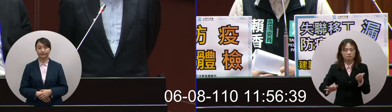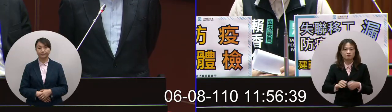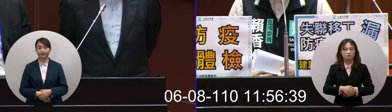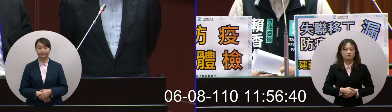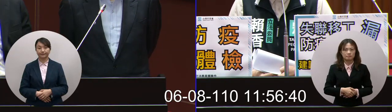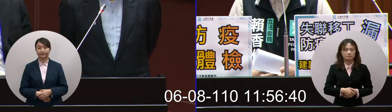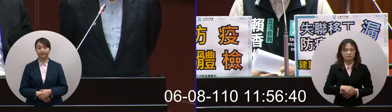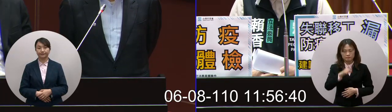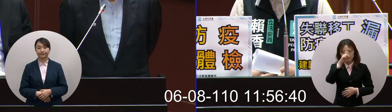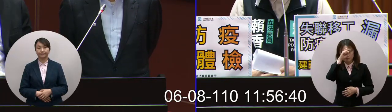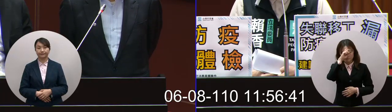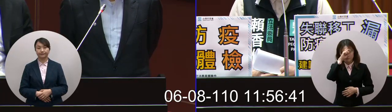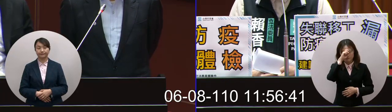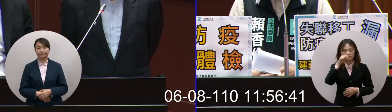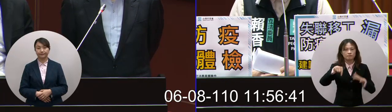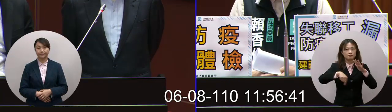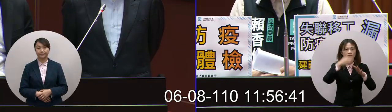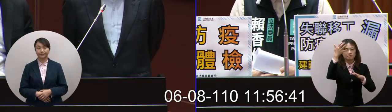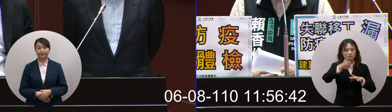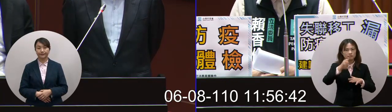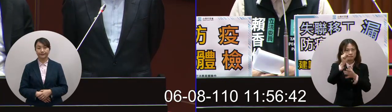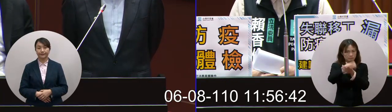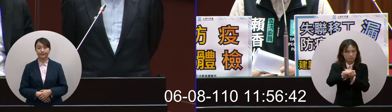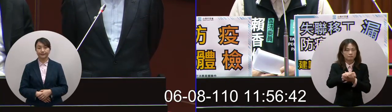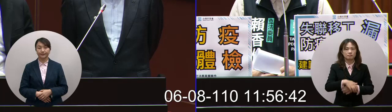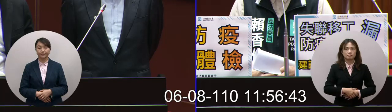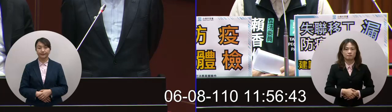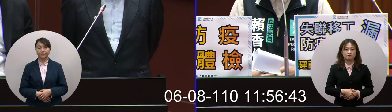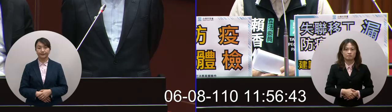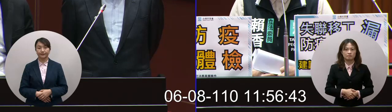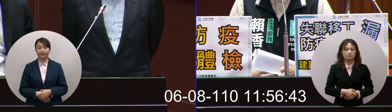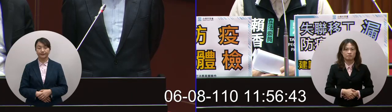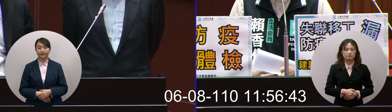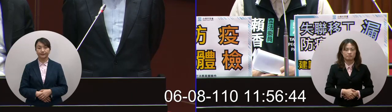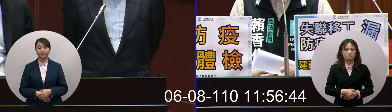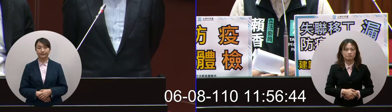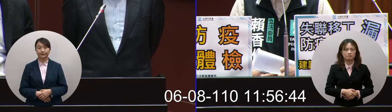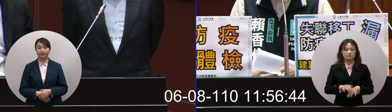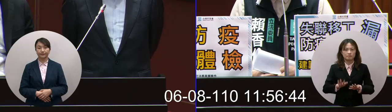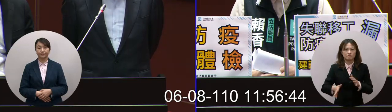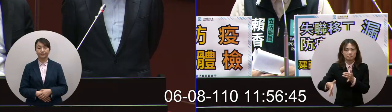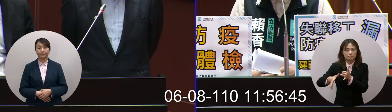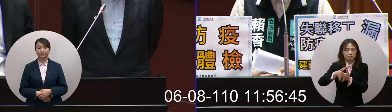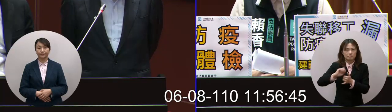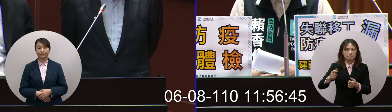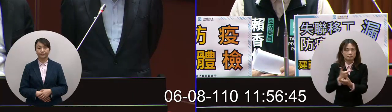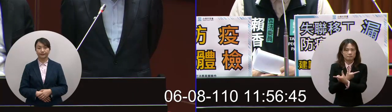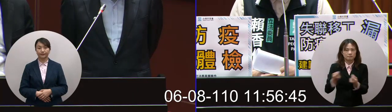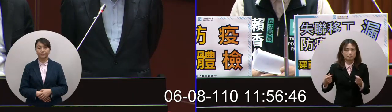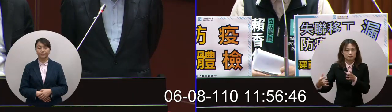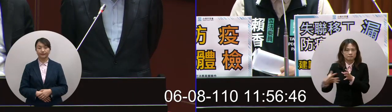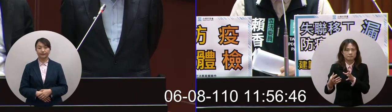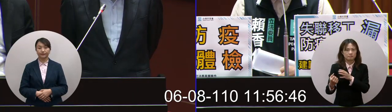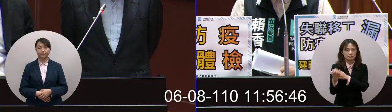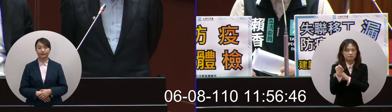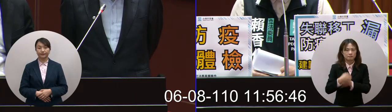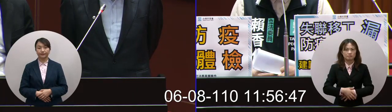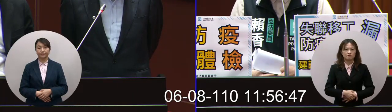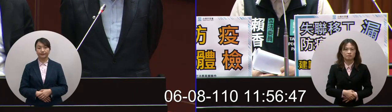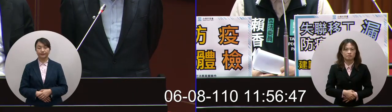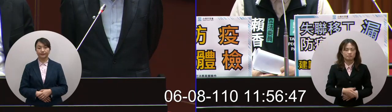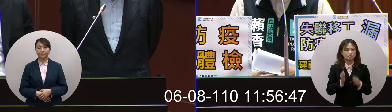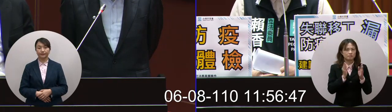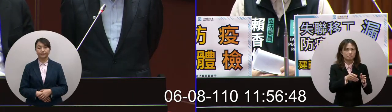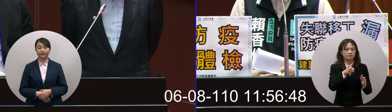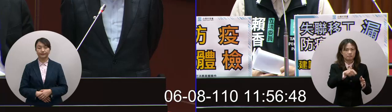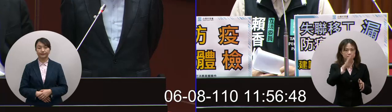期待院长能不能承诺这件事情，我们全国移民啊，大家共同面对的时候，有没有可能针对这